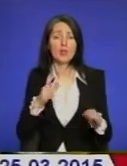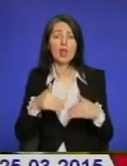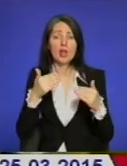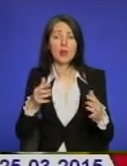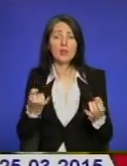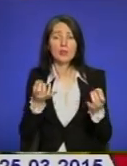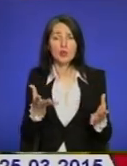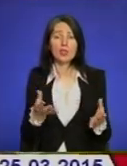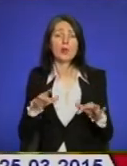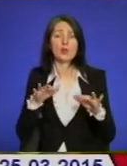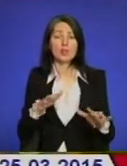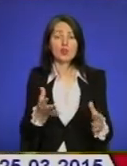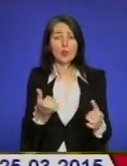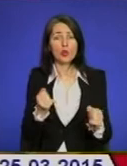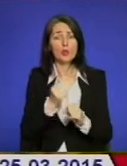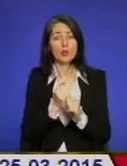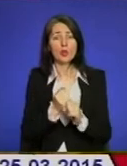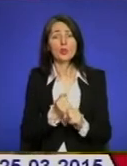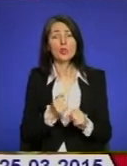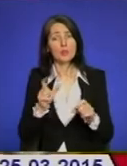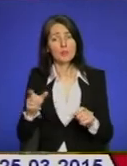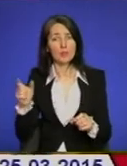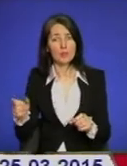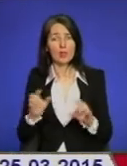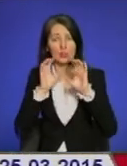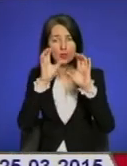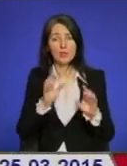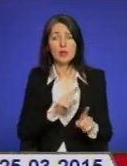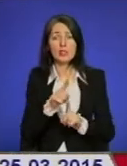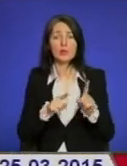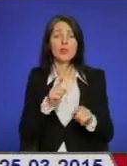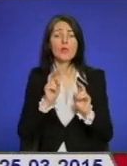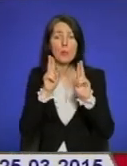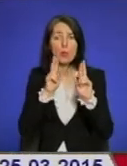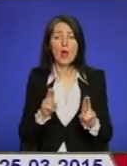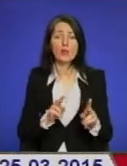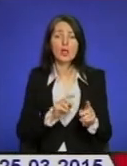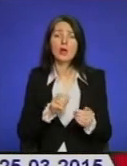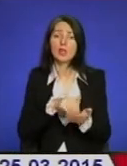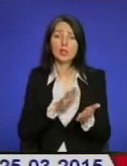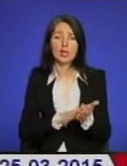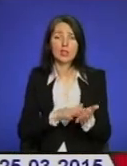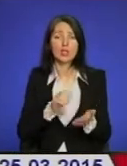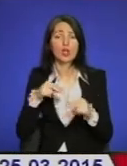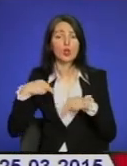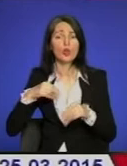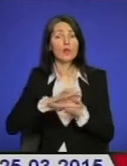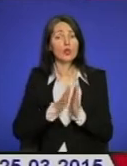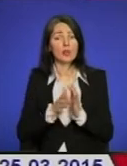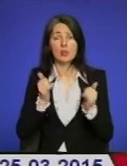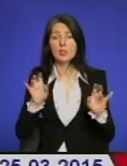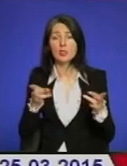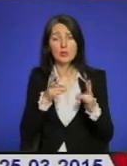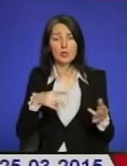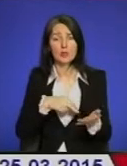процесу прийому на роботу найманих працівників законодавець змінив правила реєстрації трудових договорів тепер не потрібно йти